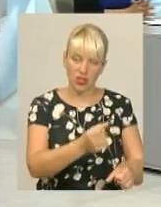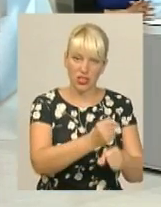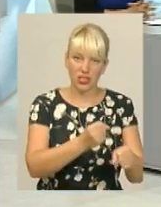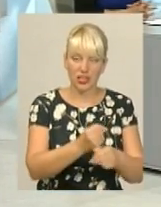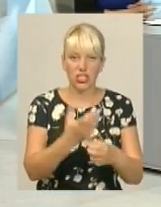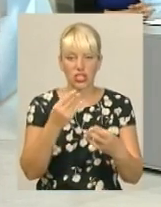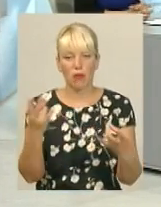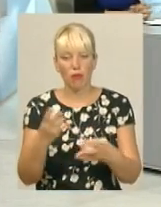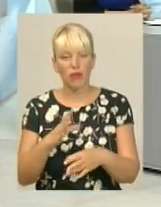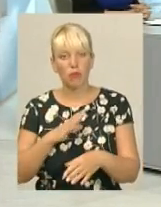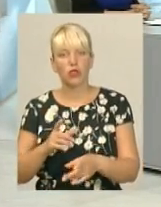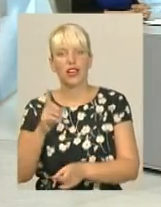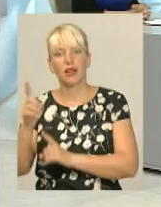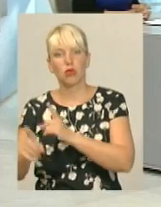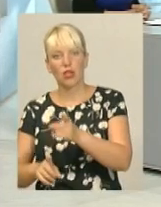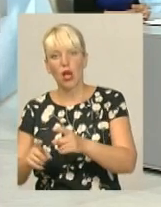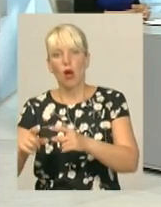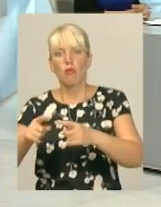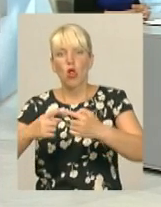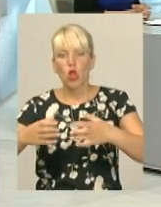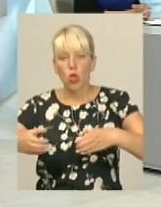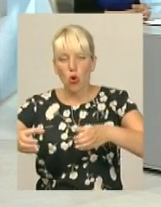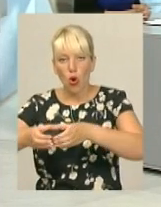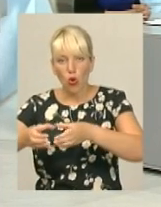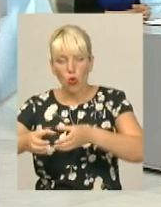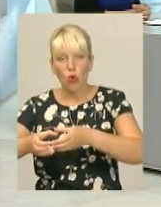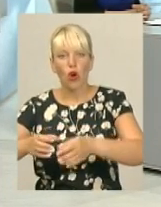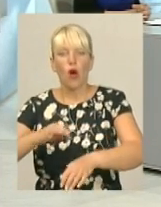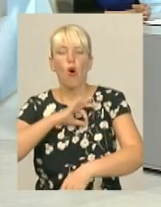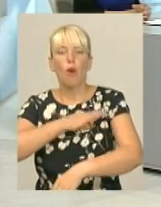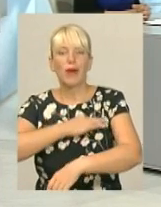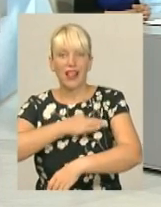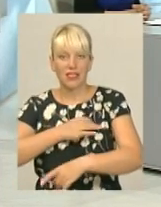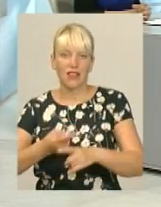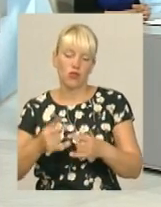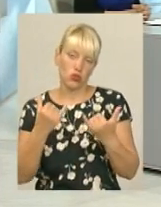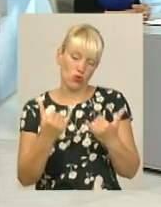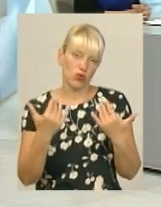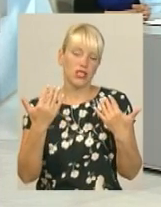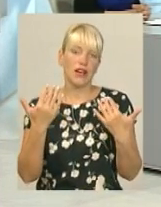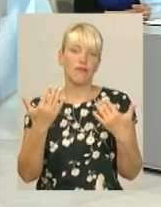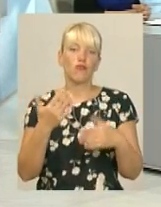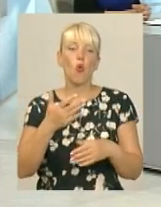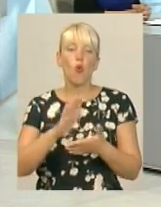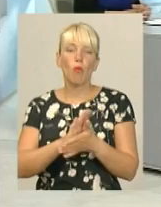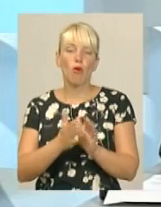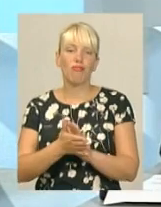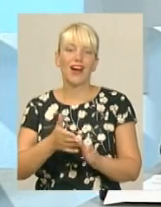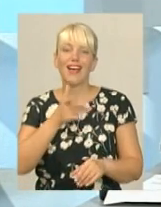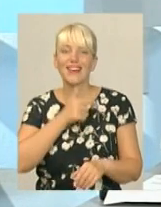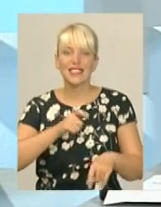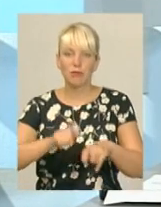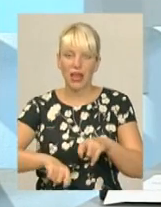пройти відповідне реформування блоку, оперативного блоку. І ми сьогодні, знову ж таки, в умовах експерименту